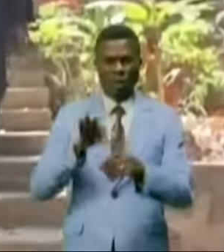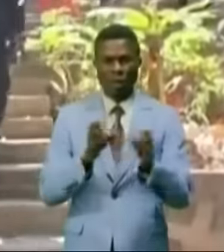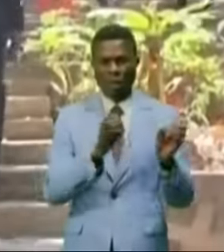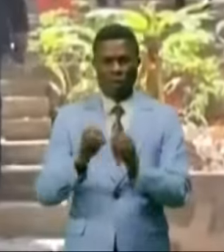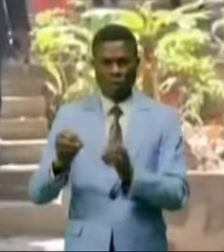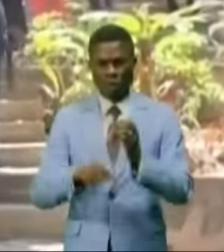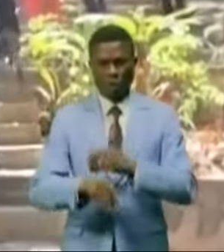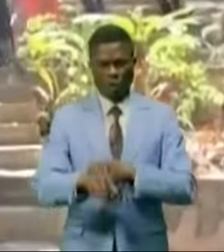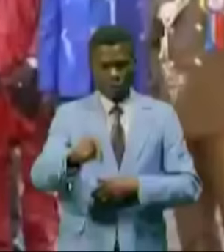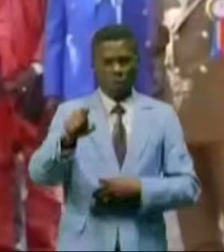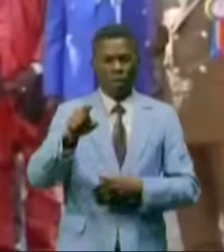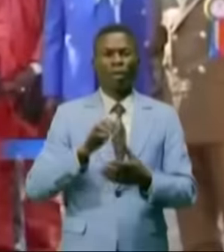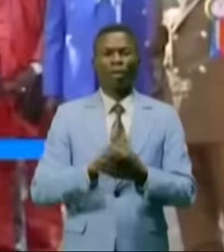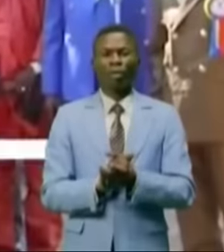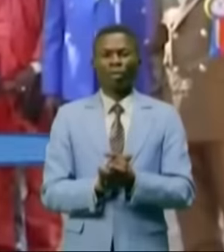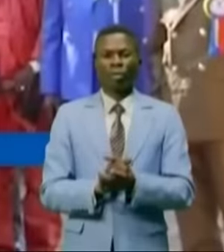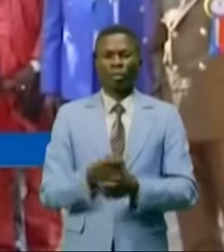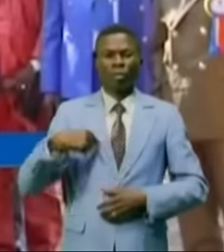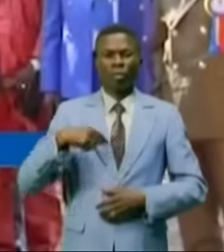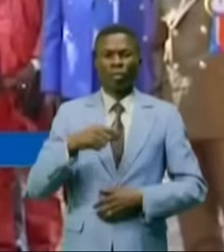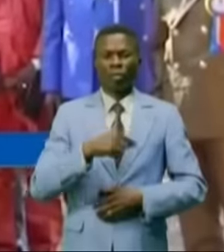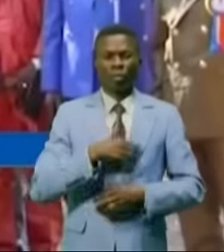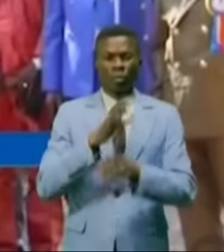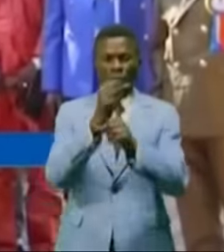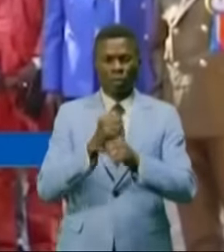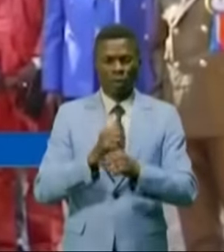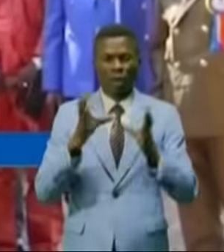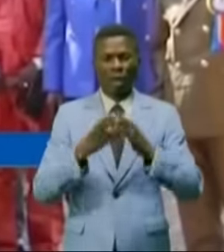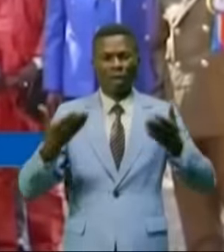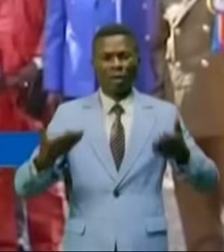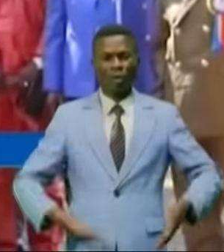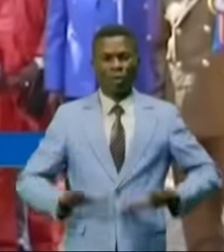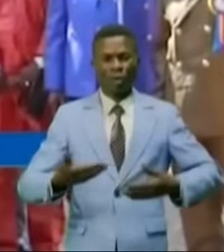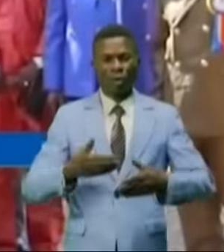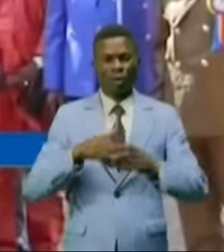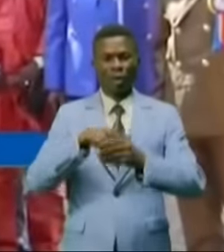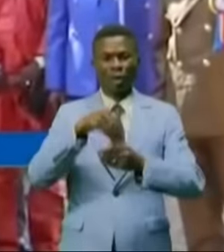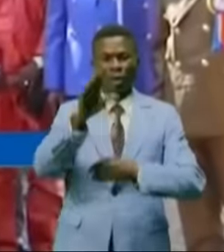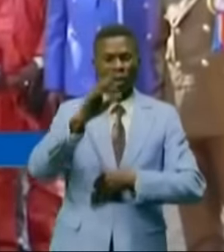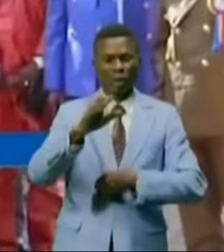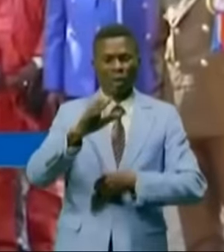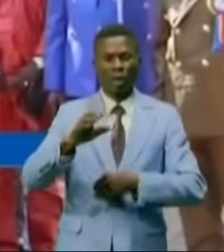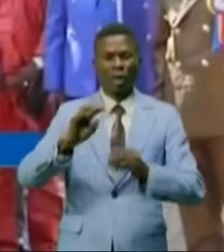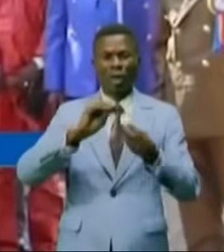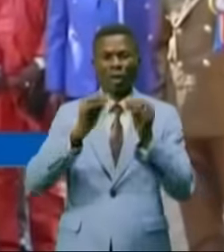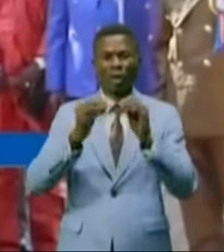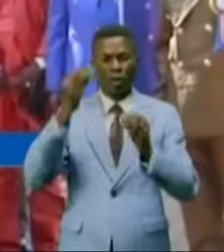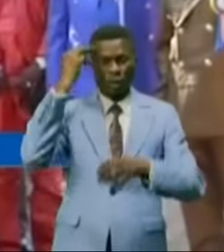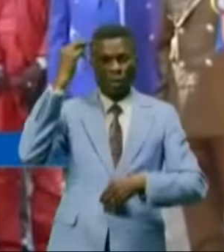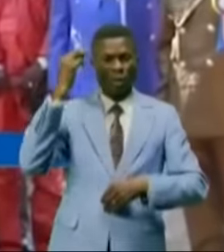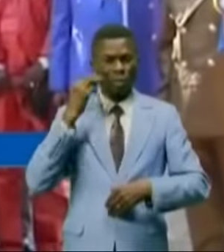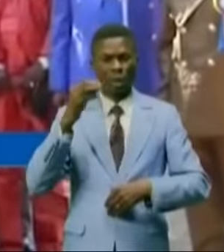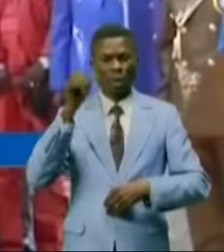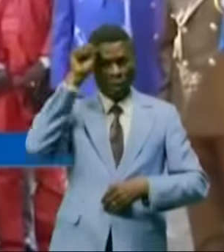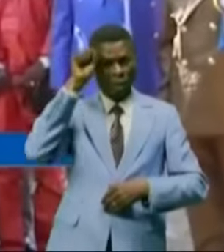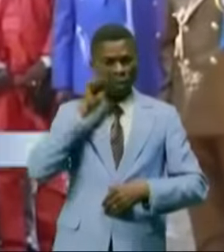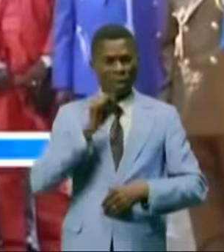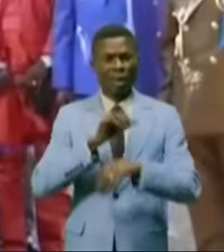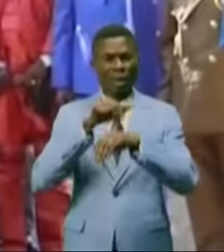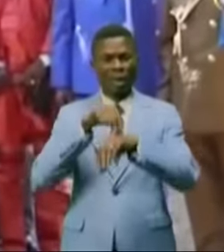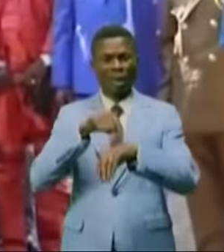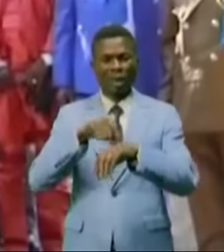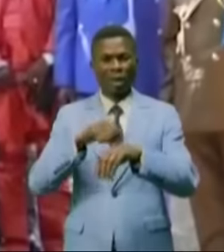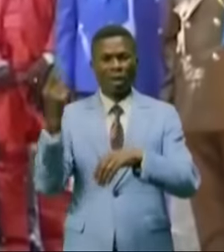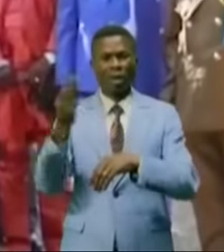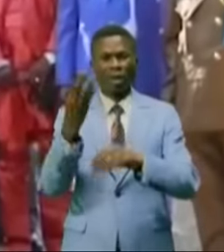les jours à venir. Nous avons accueilli avec joie la sortie du gouvernement Judith Souminois Toulouka, intervenue en date